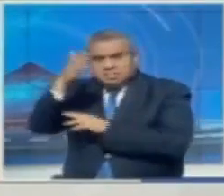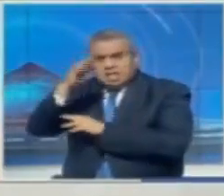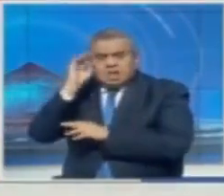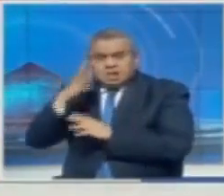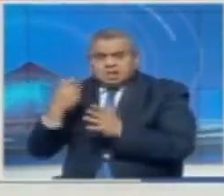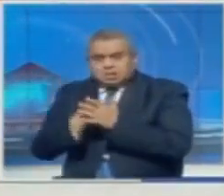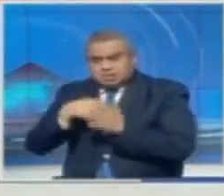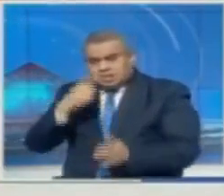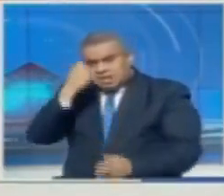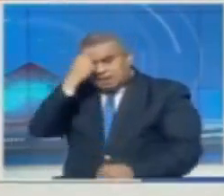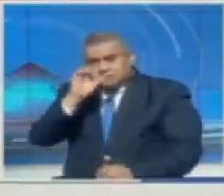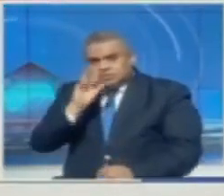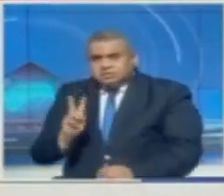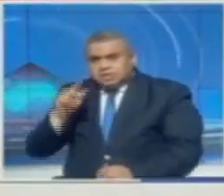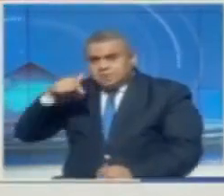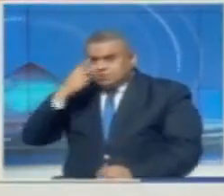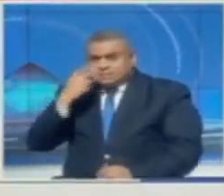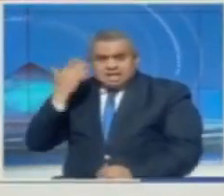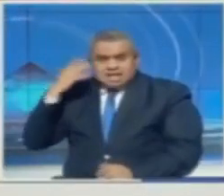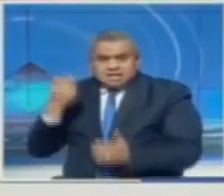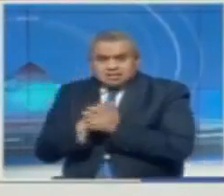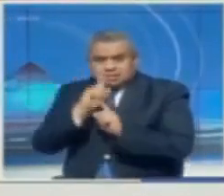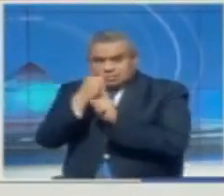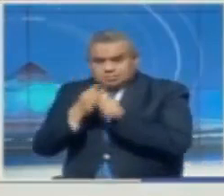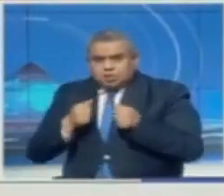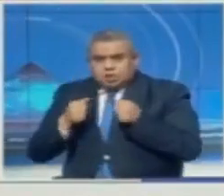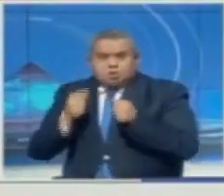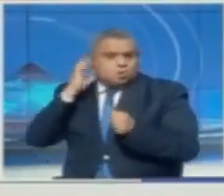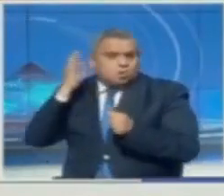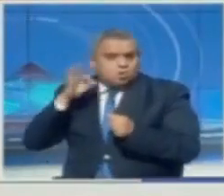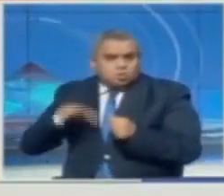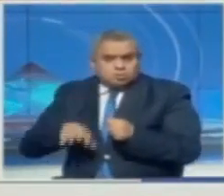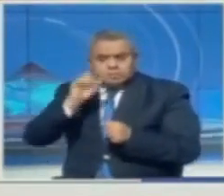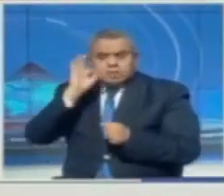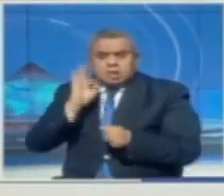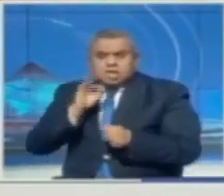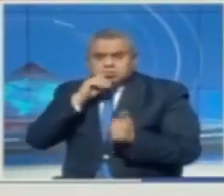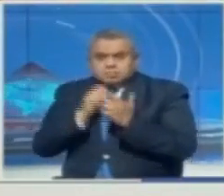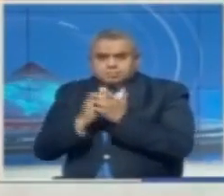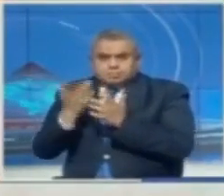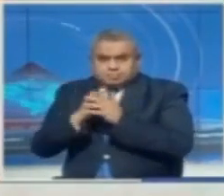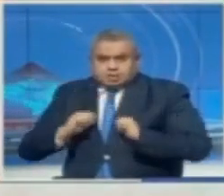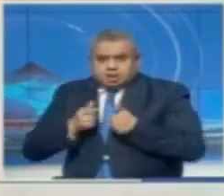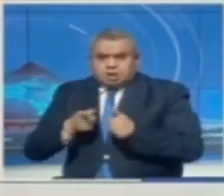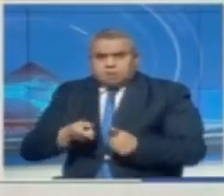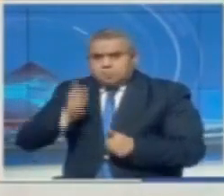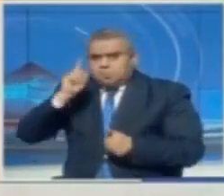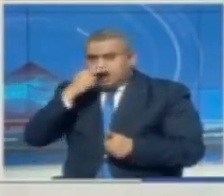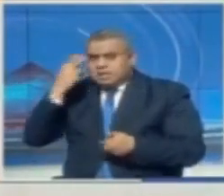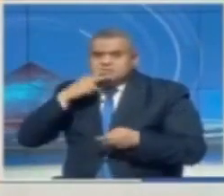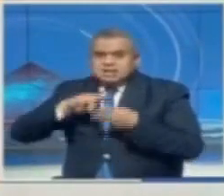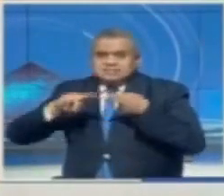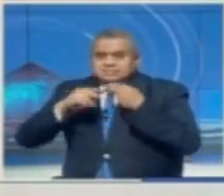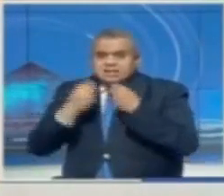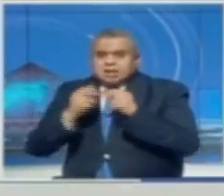عام 1967 وعاصمتها القدس الشرقية وفقا للمبادرة العربية للسلام والقرارات